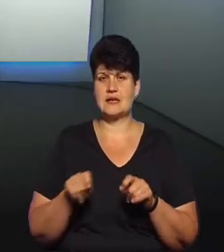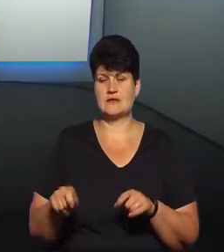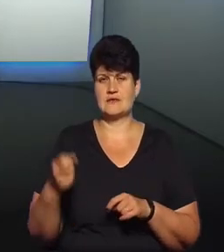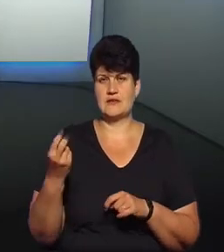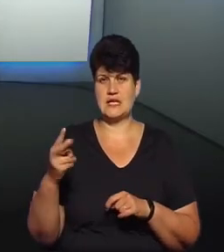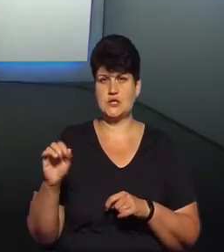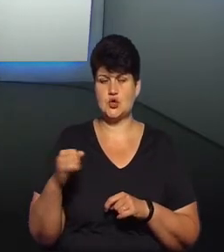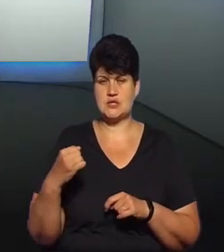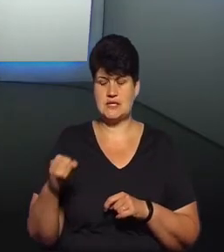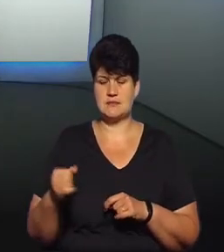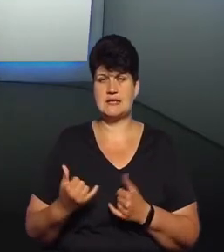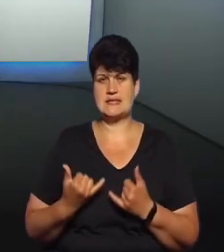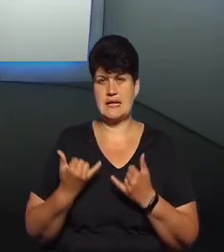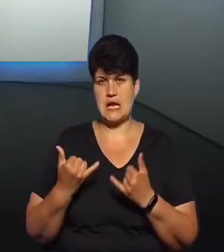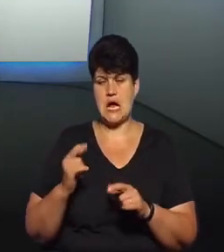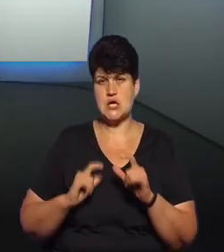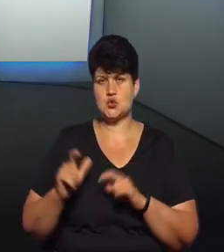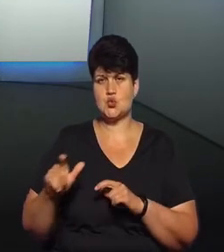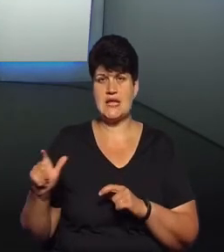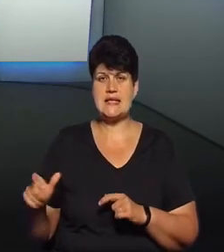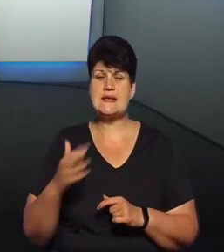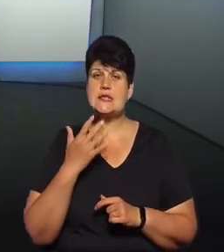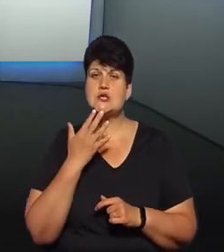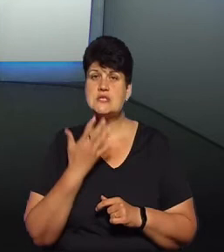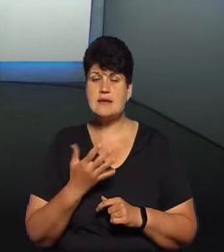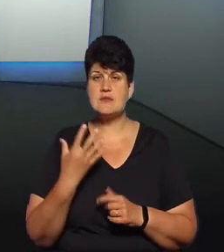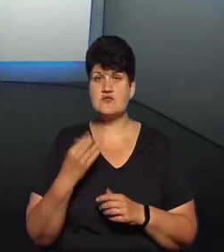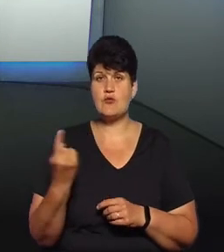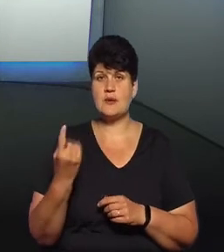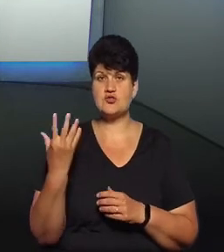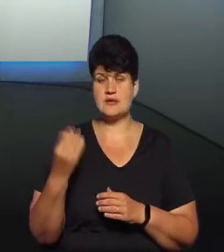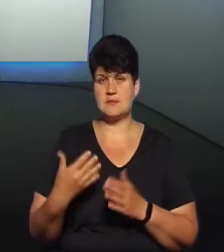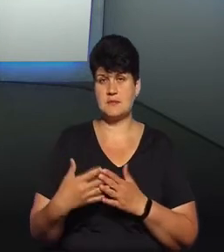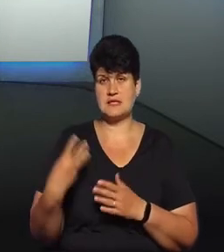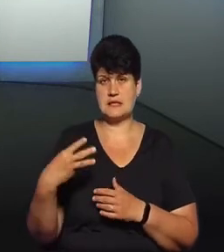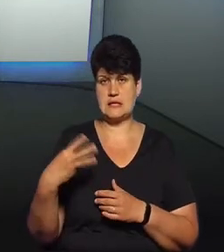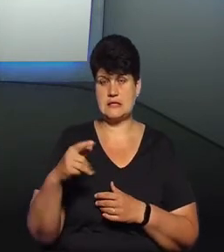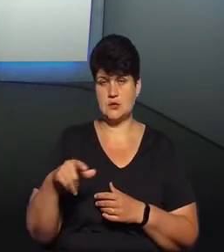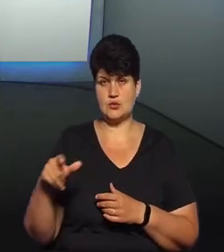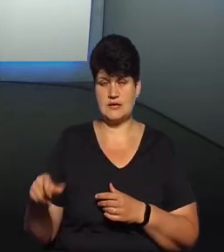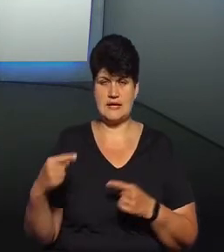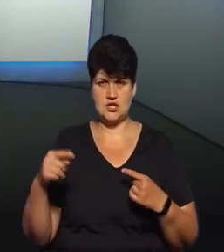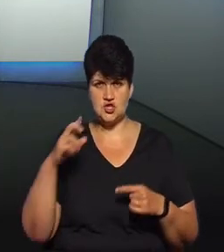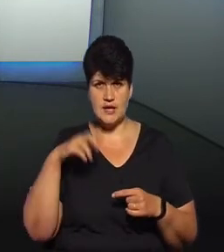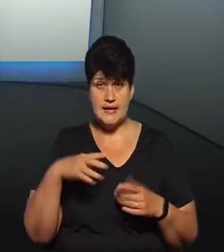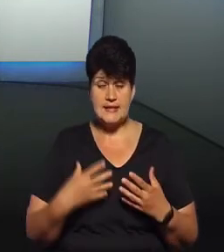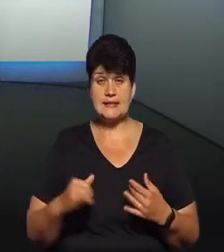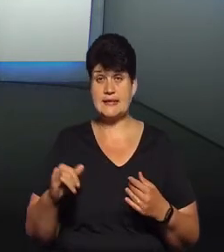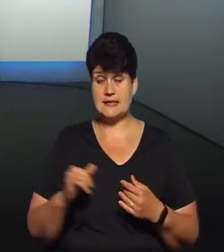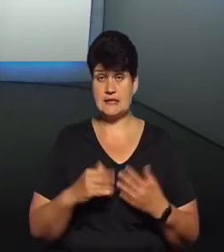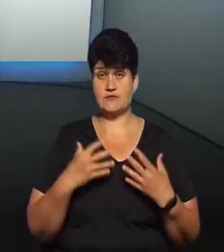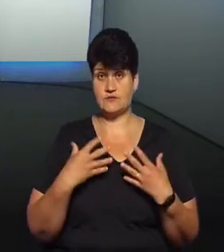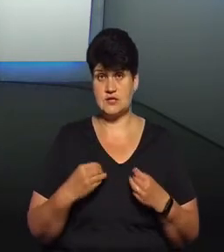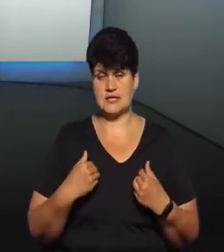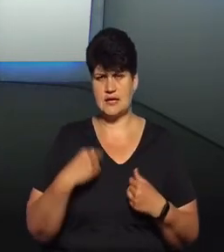студентів, для іноземців. І в перший день вже провакцинувалося біля 30 громадян інших країн. І вже, я думаю, ця кількість